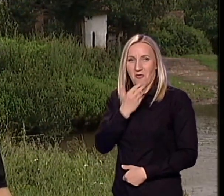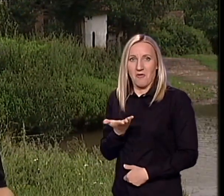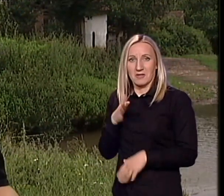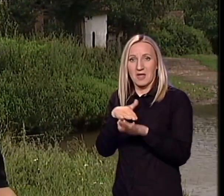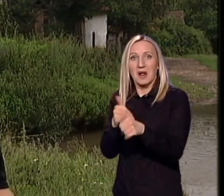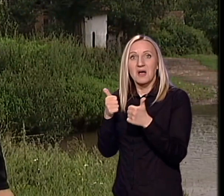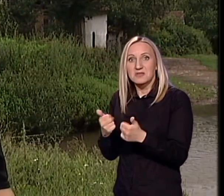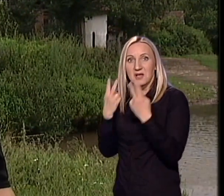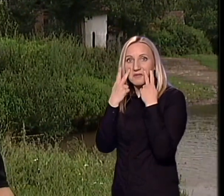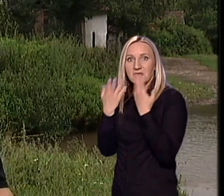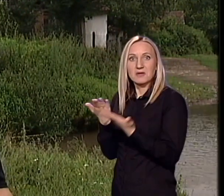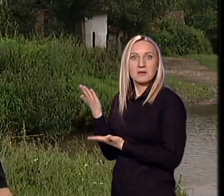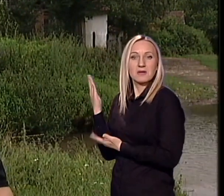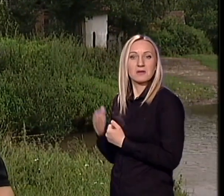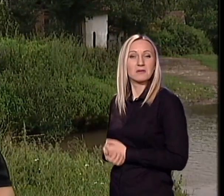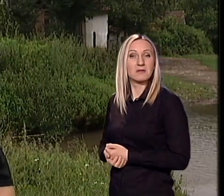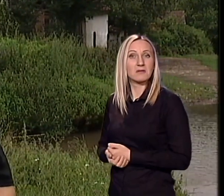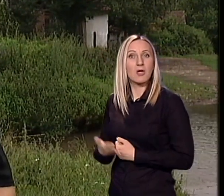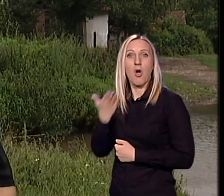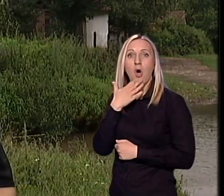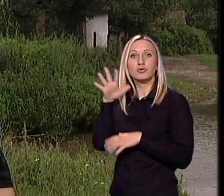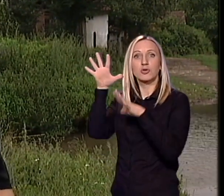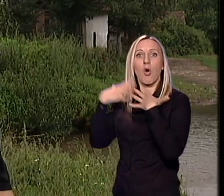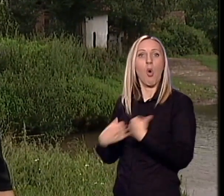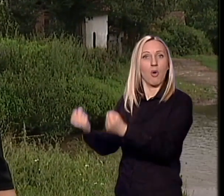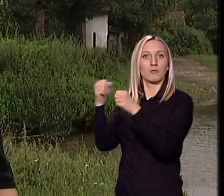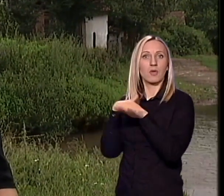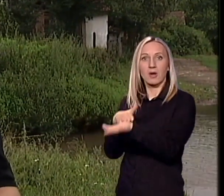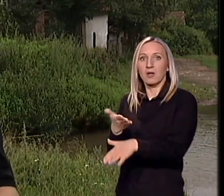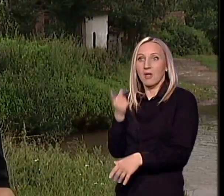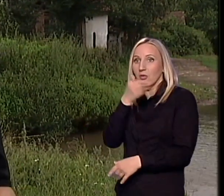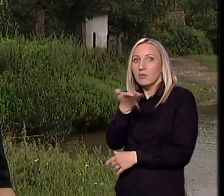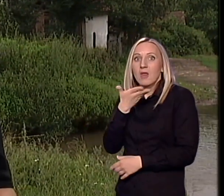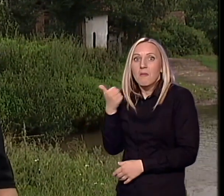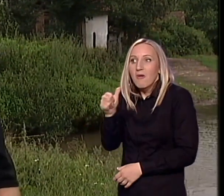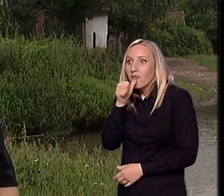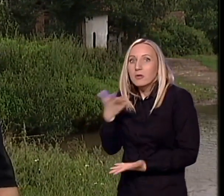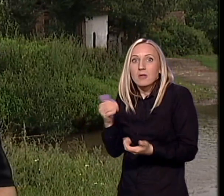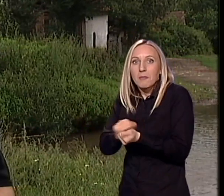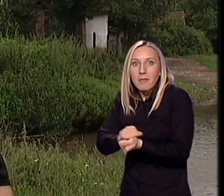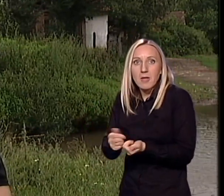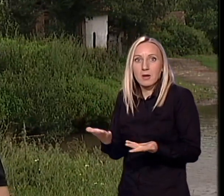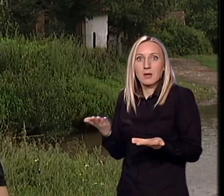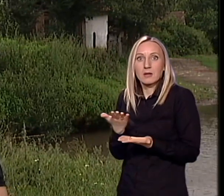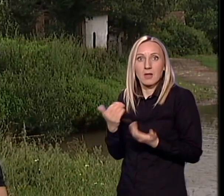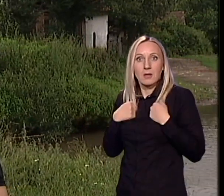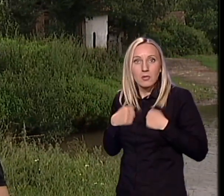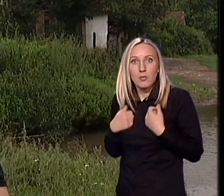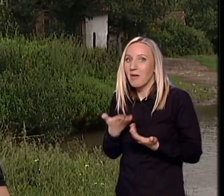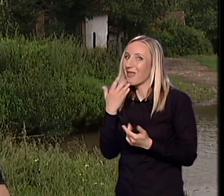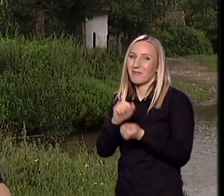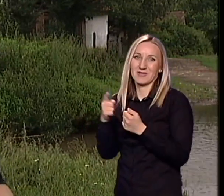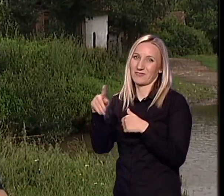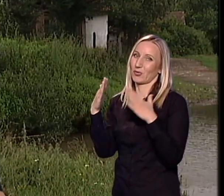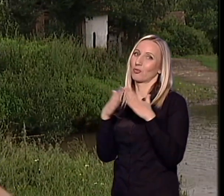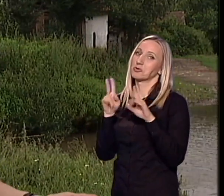A sad vidite šta je, sad doći tu reku da uzmu, da nemu ljudi vode, ne mogu da se operu, gde da operu, nemu svi u kući vode. Neko